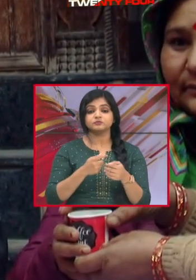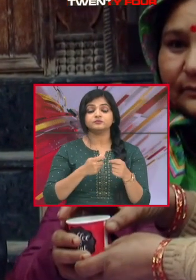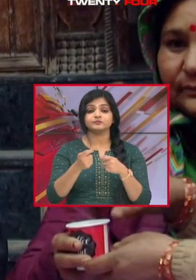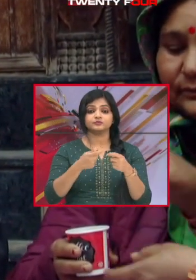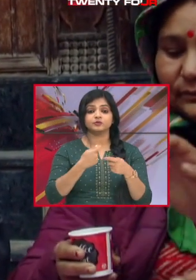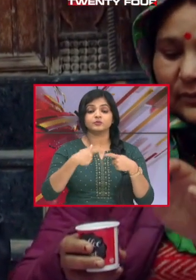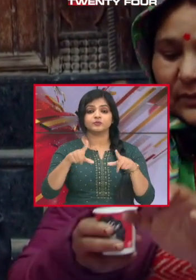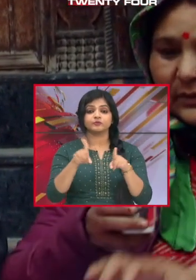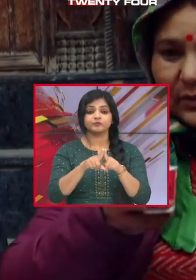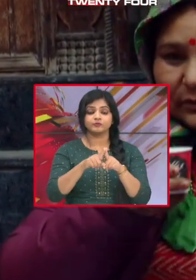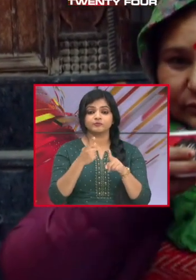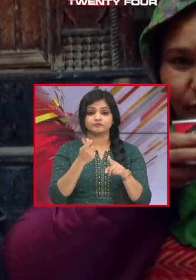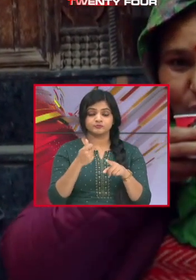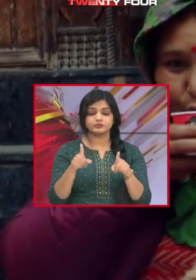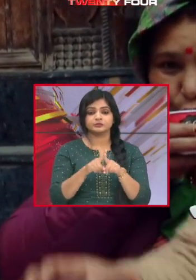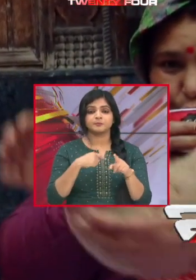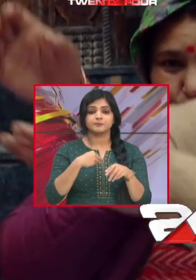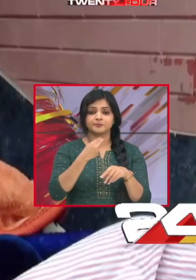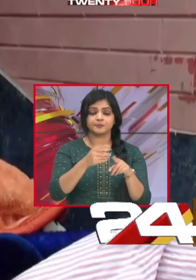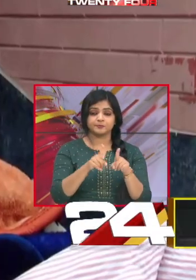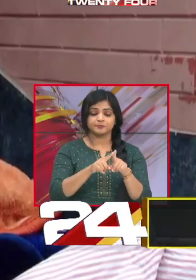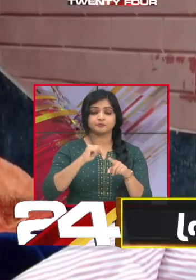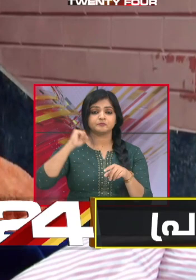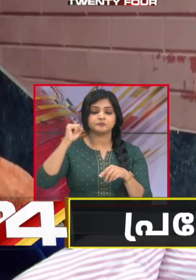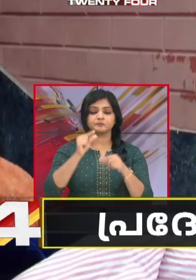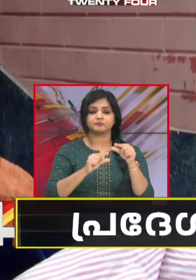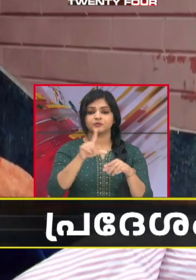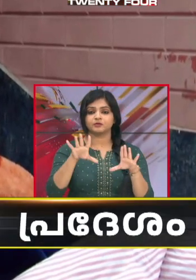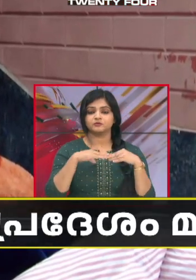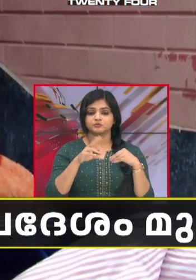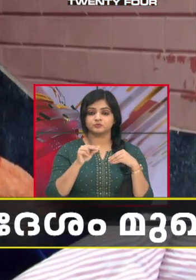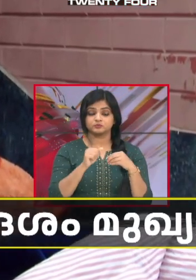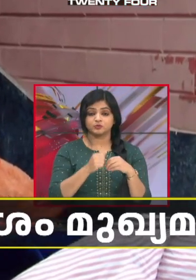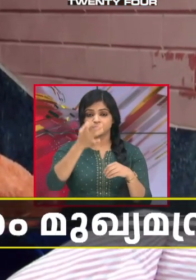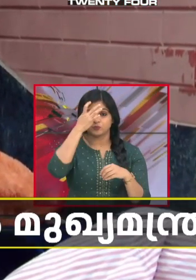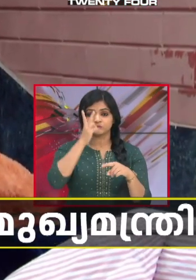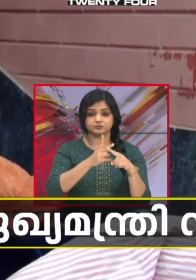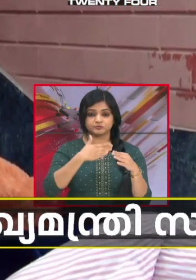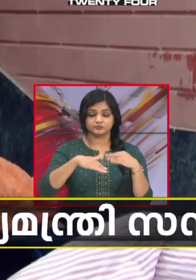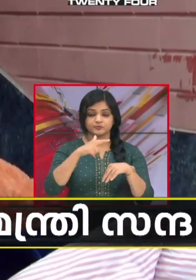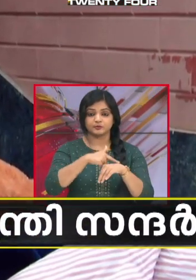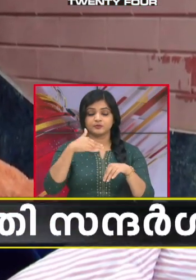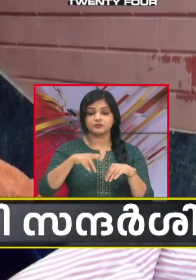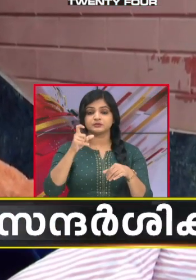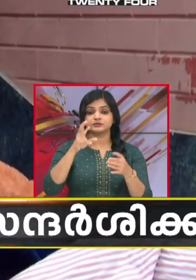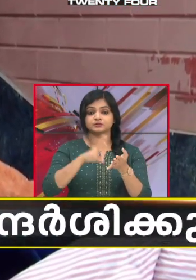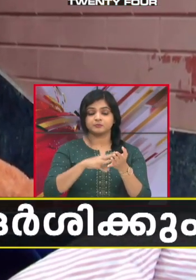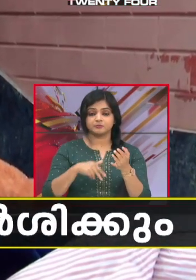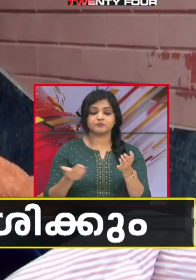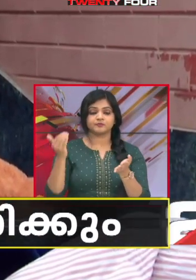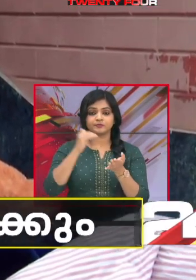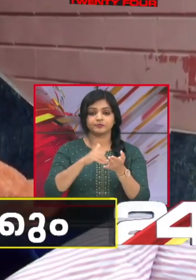സർക്കാരിന്റെ നിർദ്ദേശം നാട്ടുകാർ, പ്രതിഷേധിക്കുന്ന നാട്ടുകാർ തള്ളിയിരിക്കുകയാണ്. ഇത്തരത്തിൽ പ്രതിസന്ധി തുടരുന്ന ഒരു പശ്ചാത്തലത്തിലാണ് മുഖ്യമന്ത്രി പുഷ്കർ സിംഗ് ധാമി